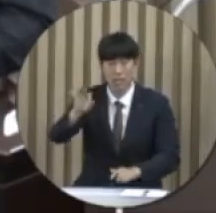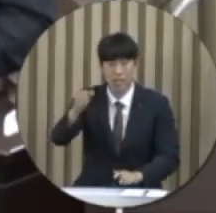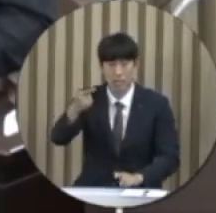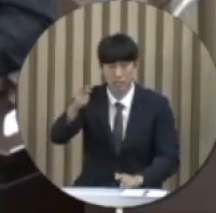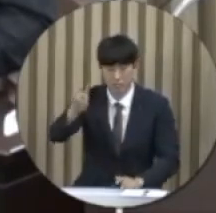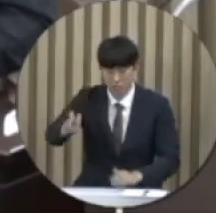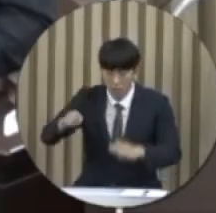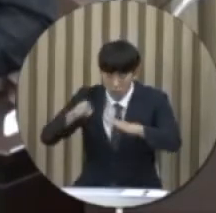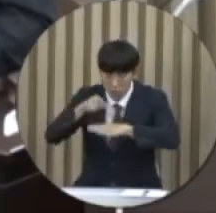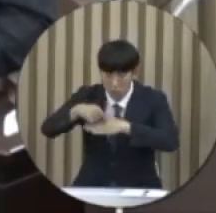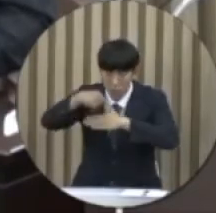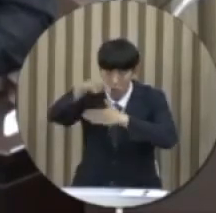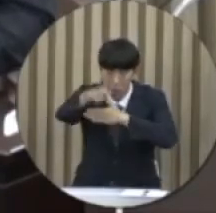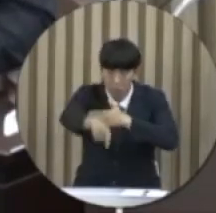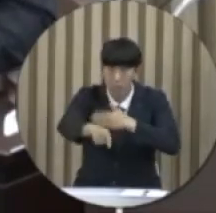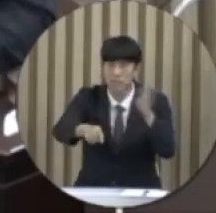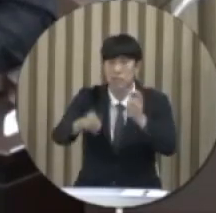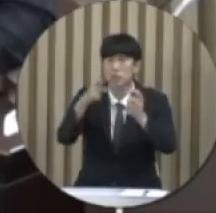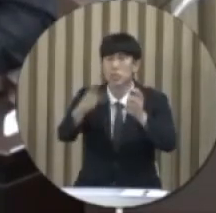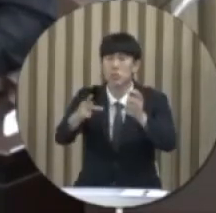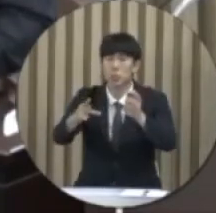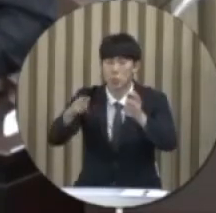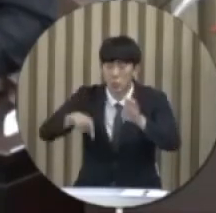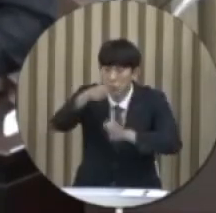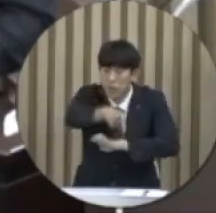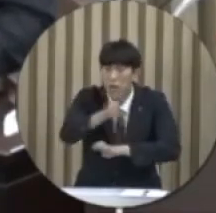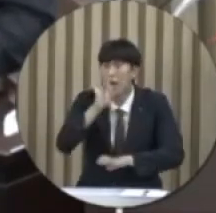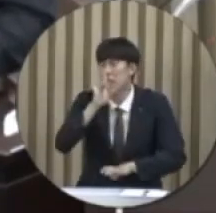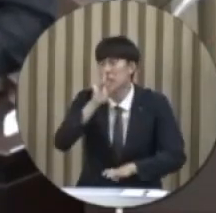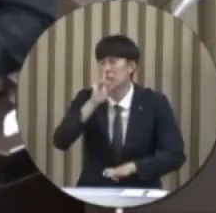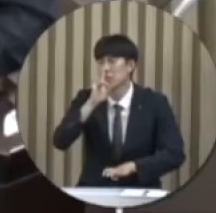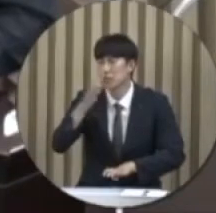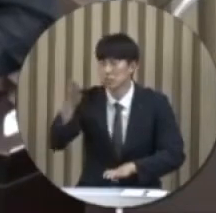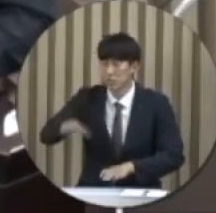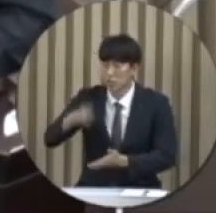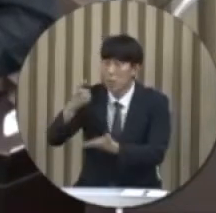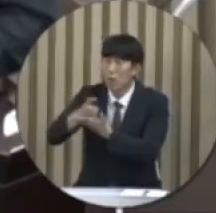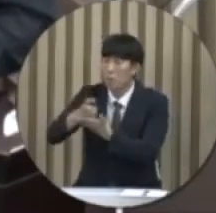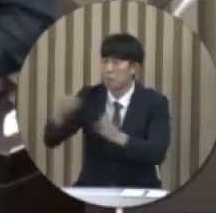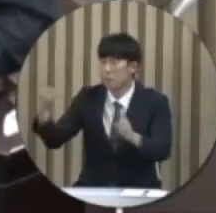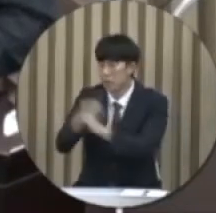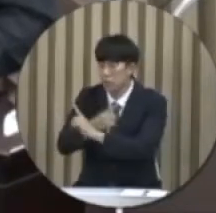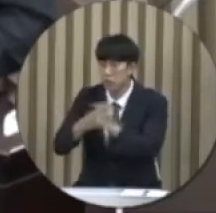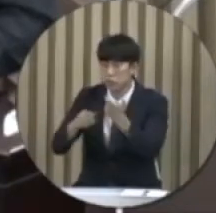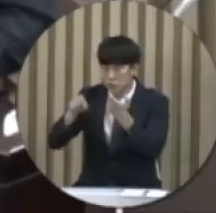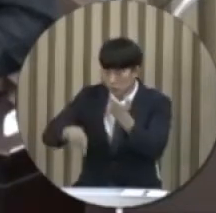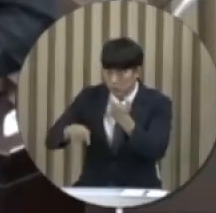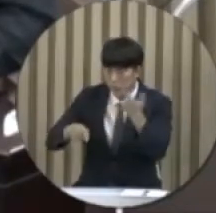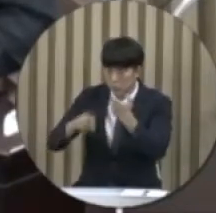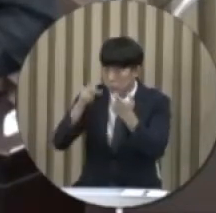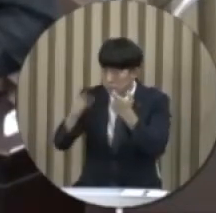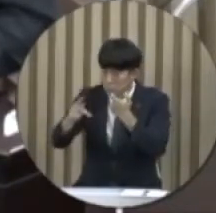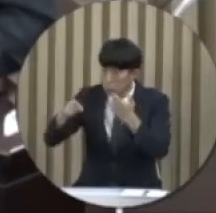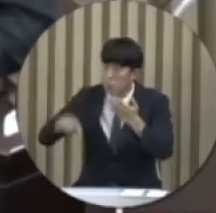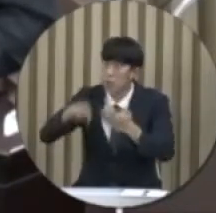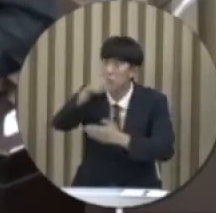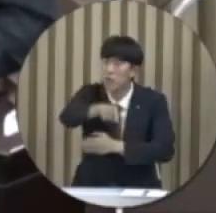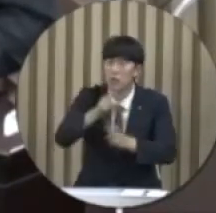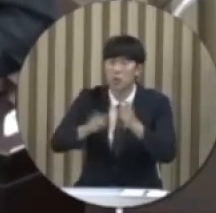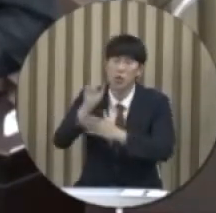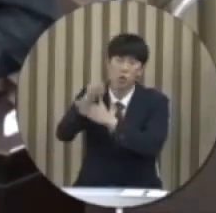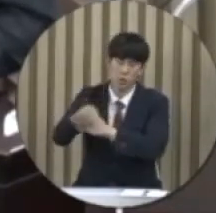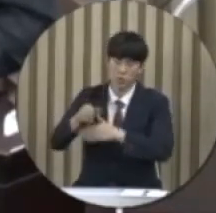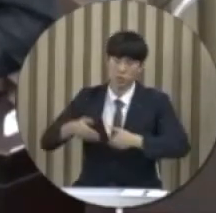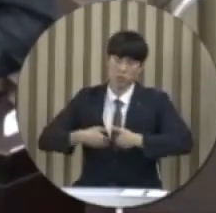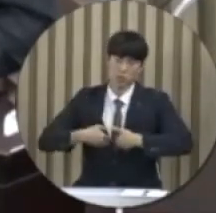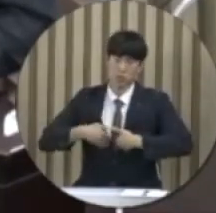있습니다. 근데 지재까지 가게 되면은 이거를 상위법에서 60km로 풀어줘야 됩니다. 이거는 쉬울 수도 있지만 지난할 수도